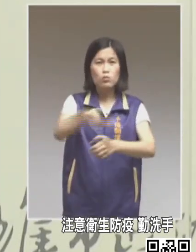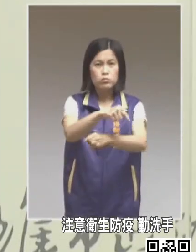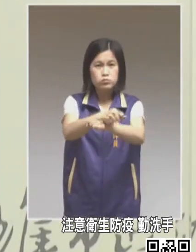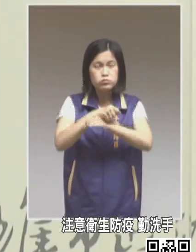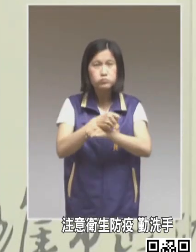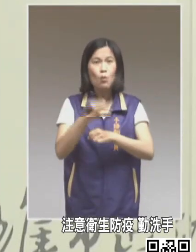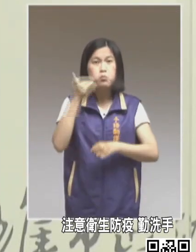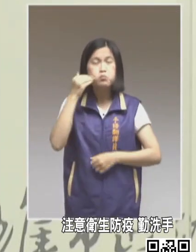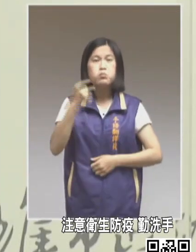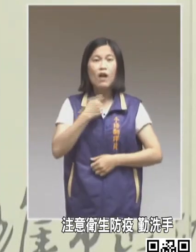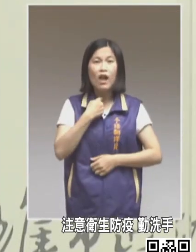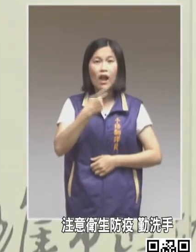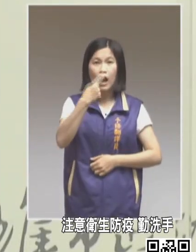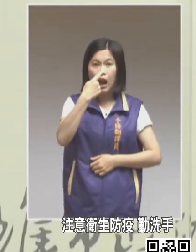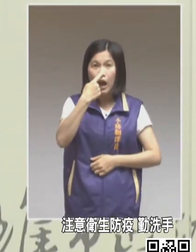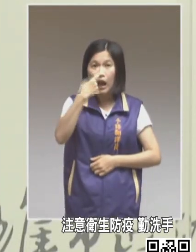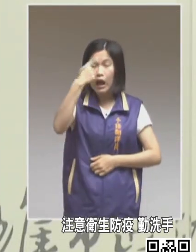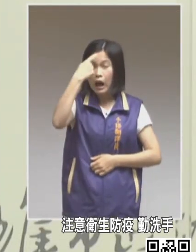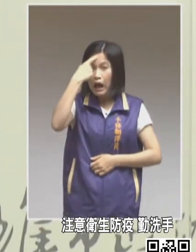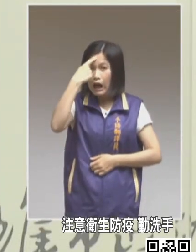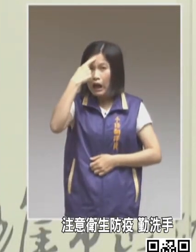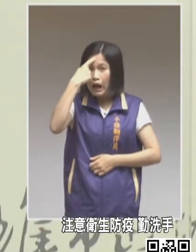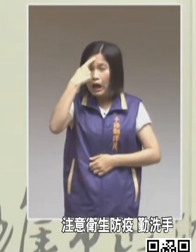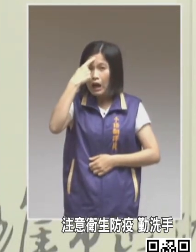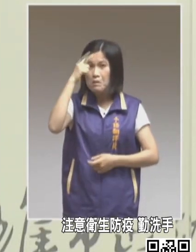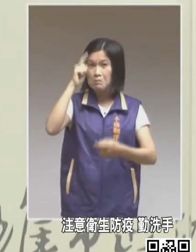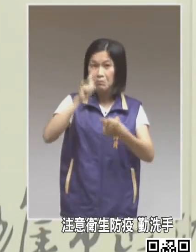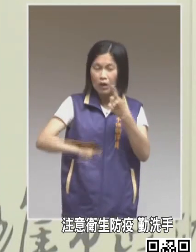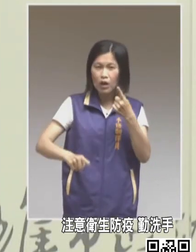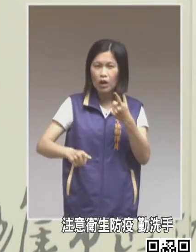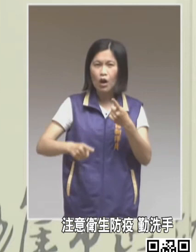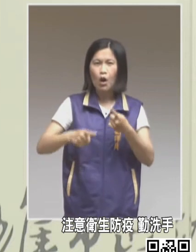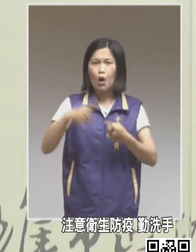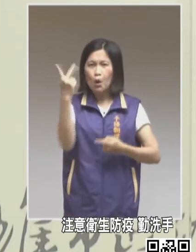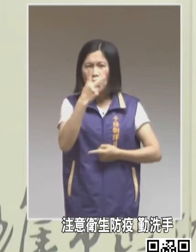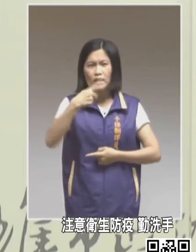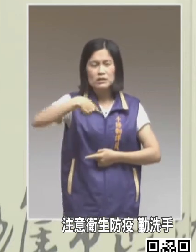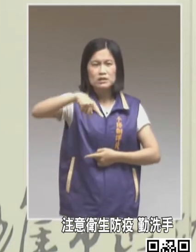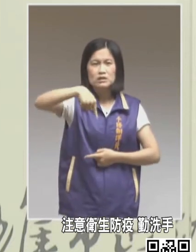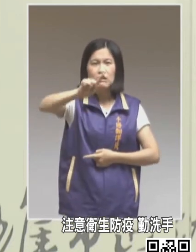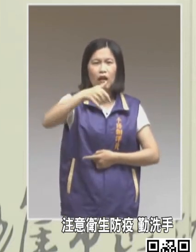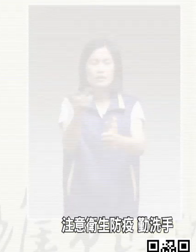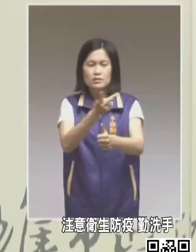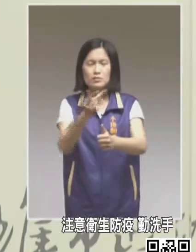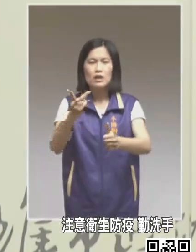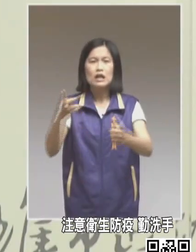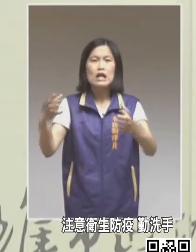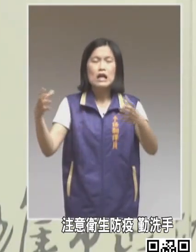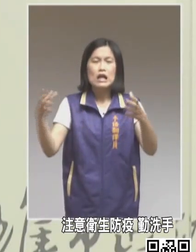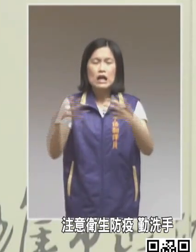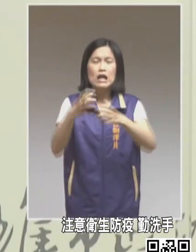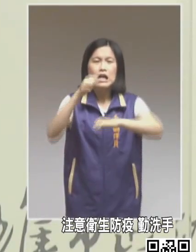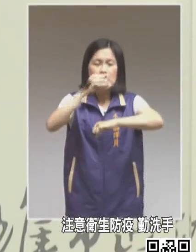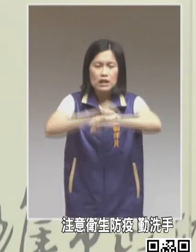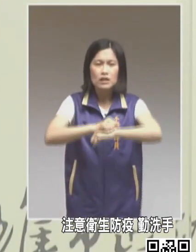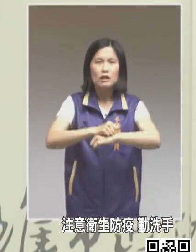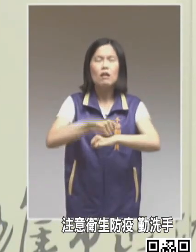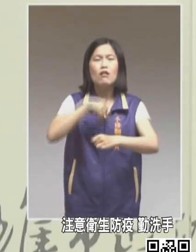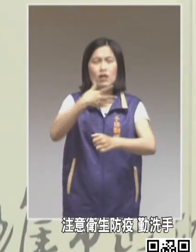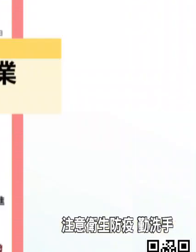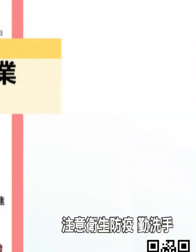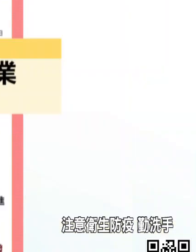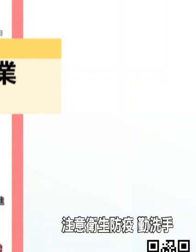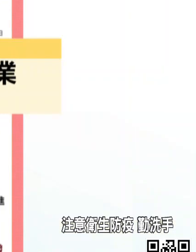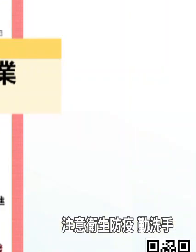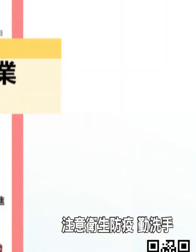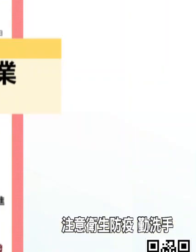如有呼吸道症状，那尤其又有旅游史，好，务必能够发放快筛试剂做